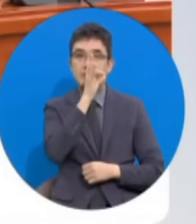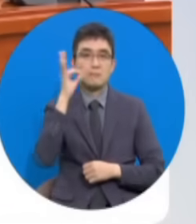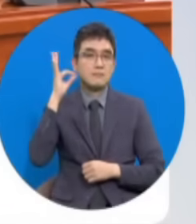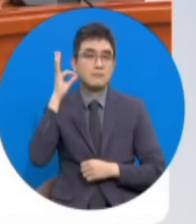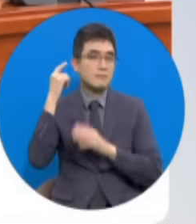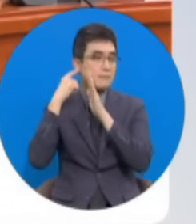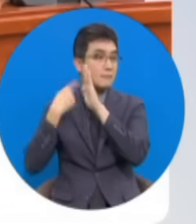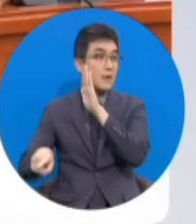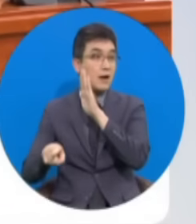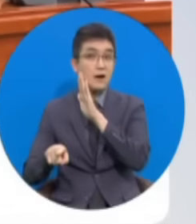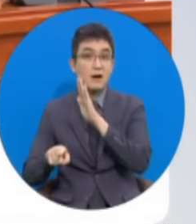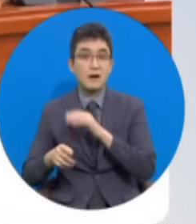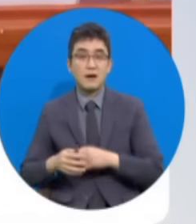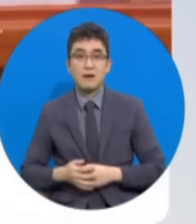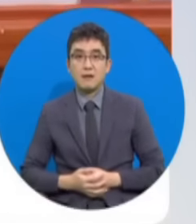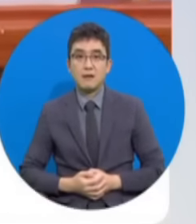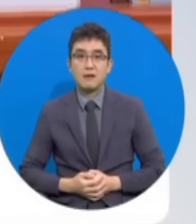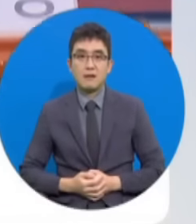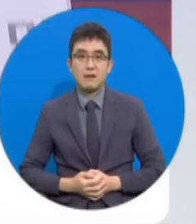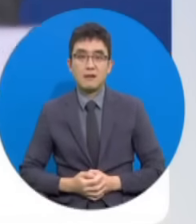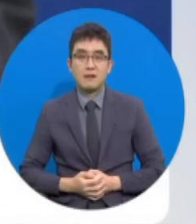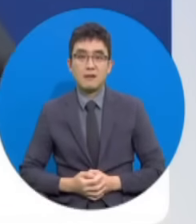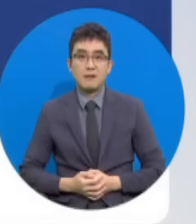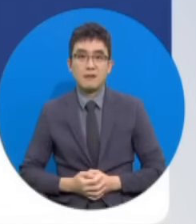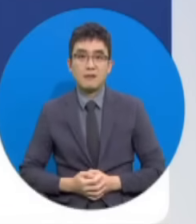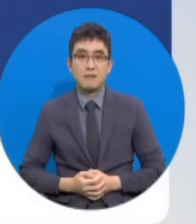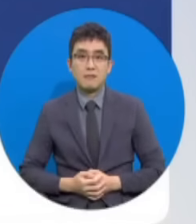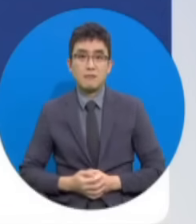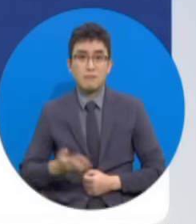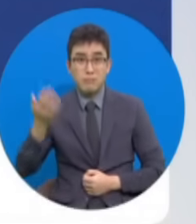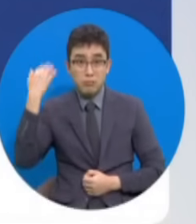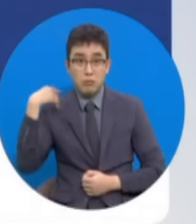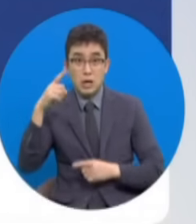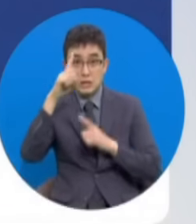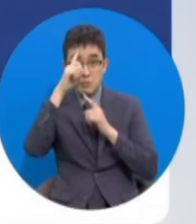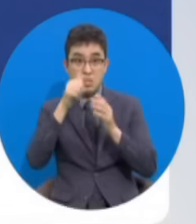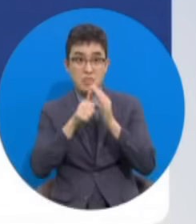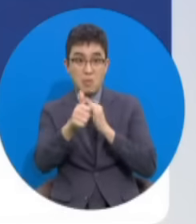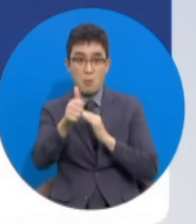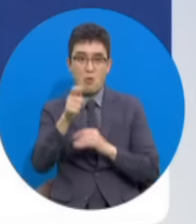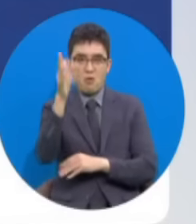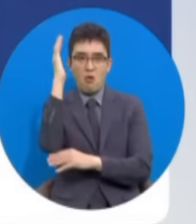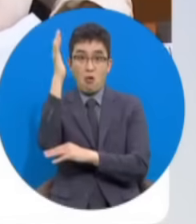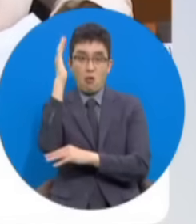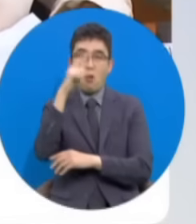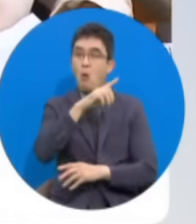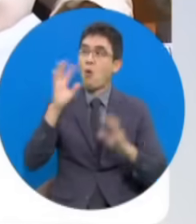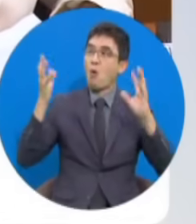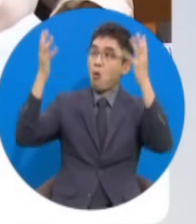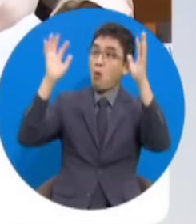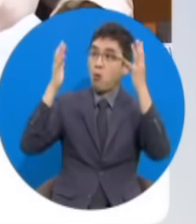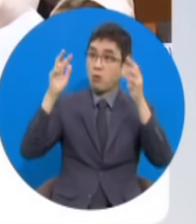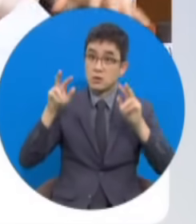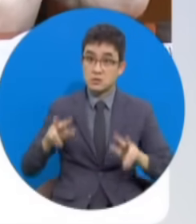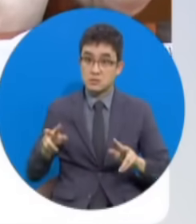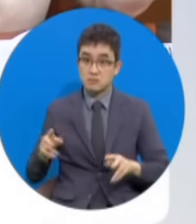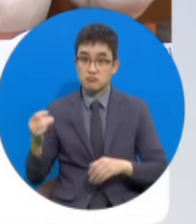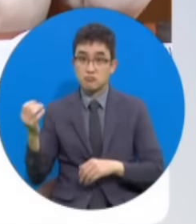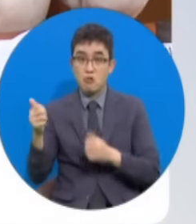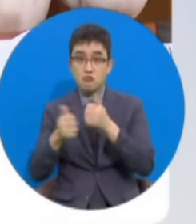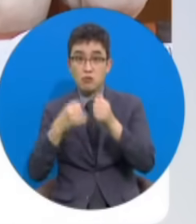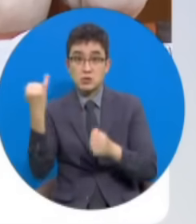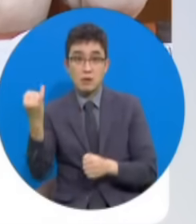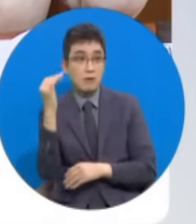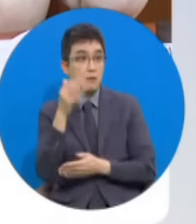거예요. 그래서 그때는 뭐 이재명 대표가 연설할 때는 다 좋았다 했는데 왜 이제 와서 왜 그러는가.